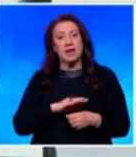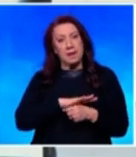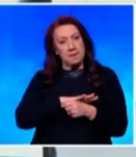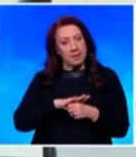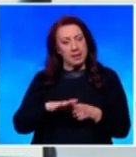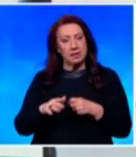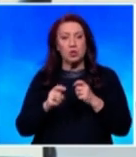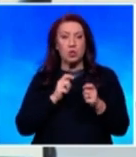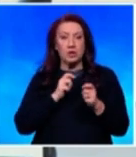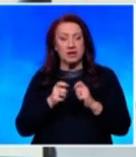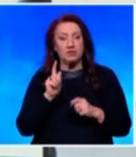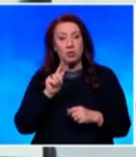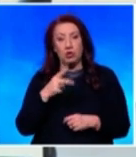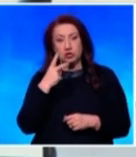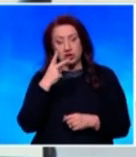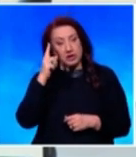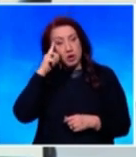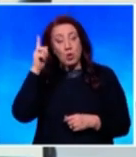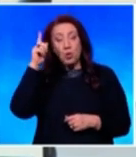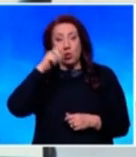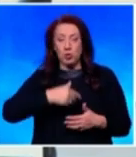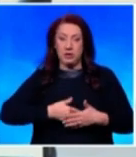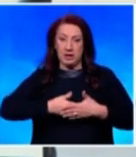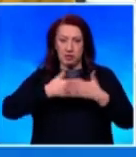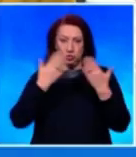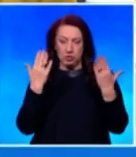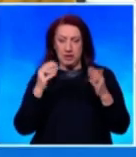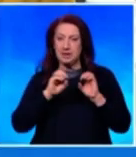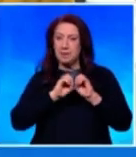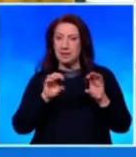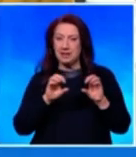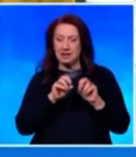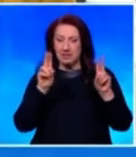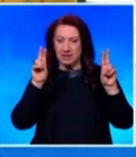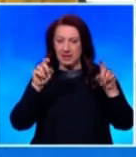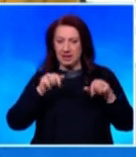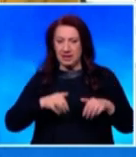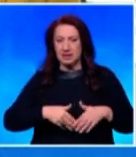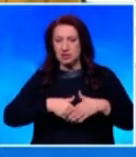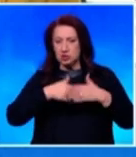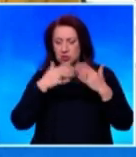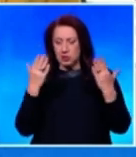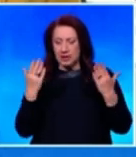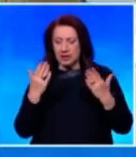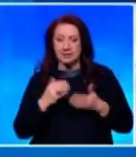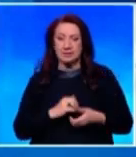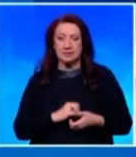ексклузивно утре сутрин в предаването тази сутрин ивелина драгнева благодарим ти h